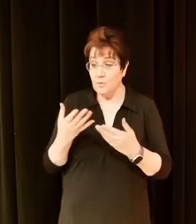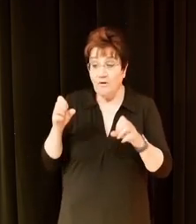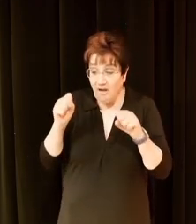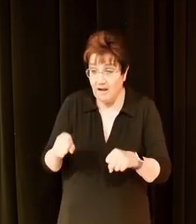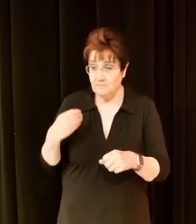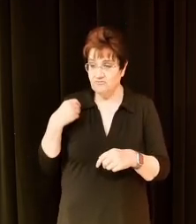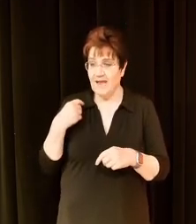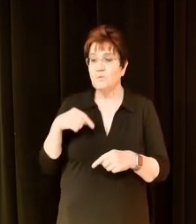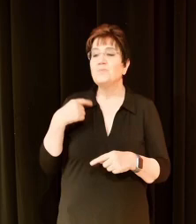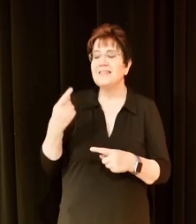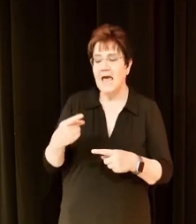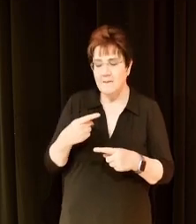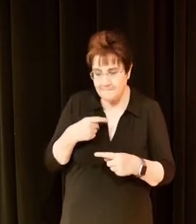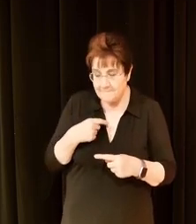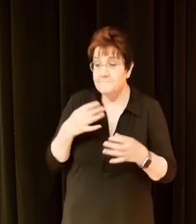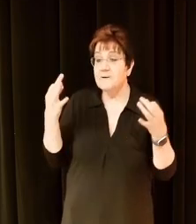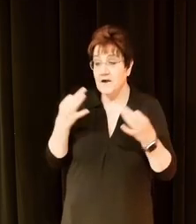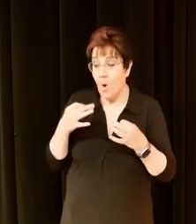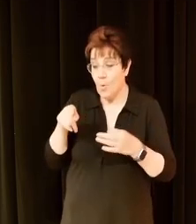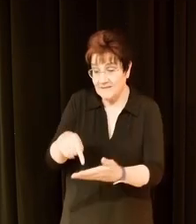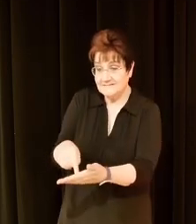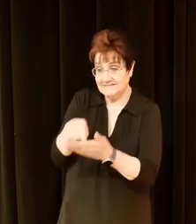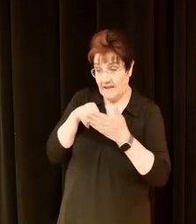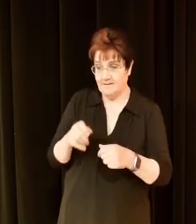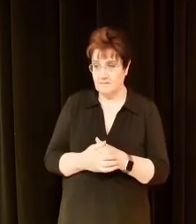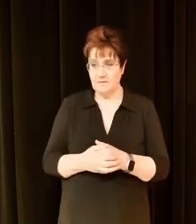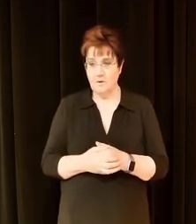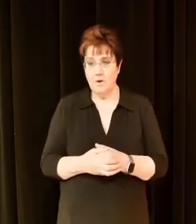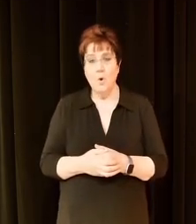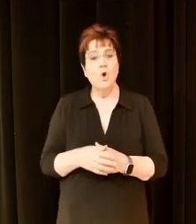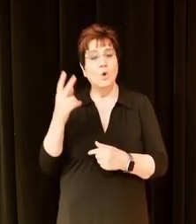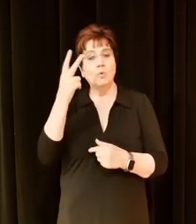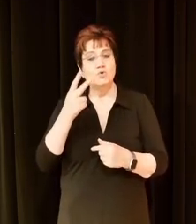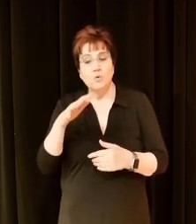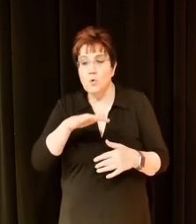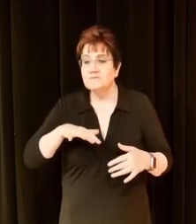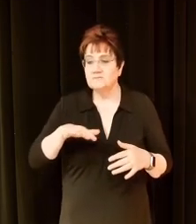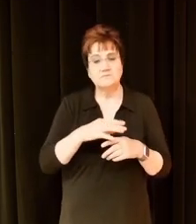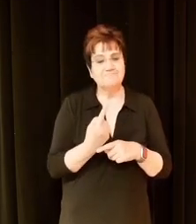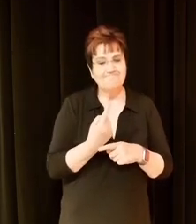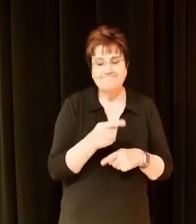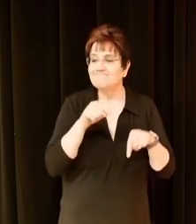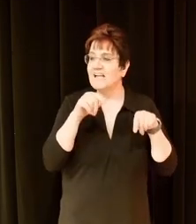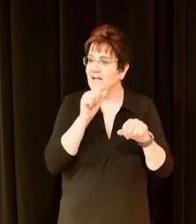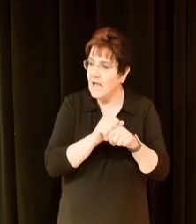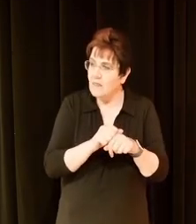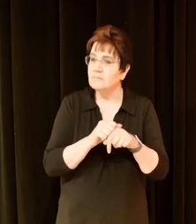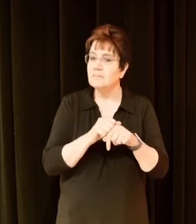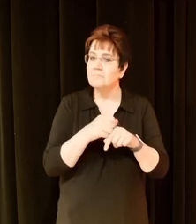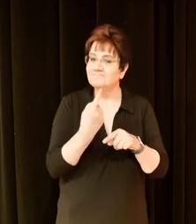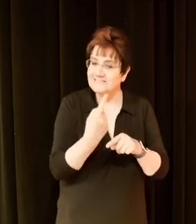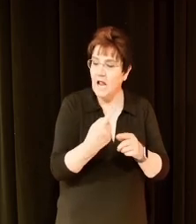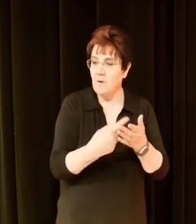das Zeigen angewiesen. Und die Kunst kann uns eben auch Dinge zeigen oder zu uns zumindest auffordern,